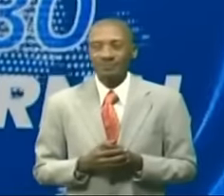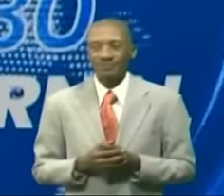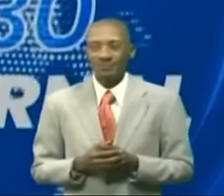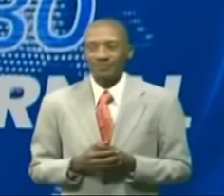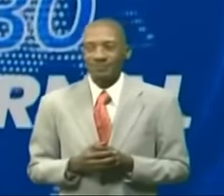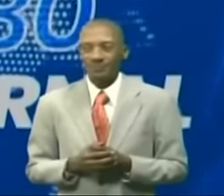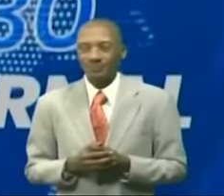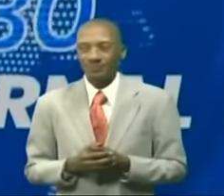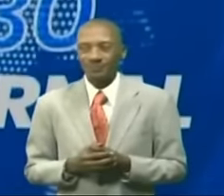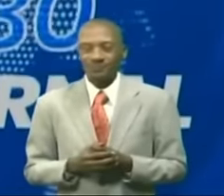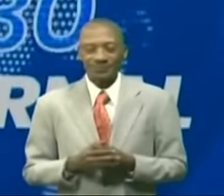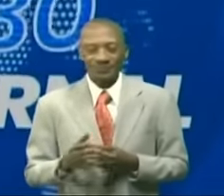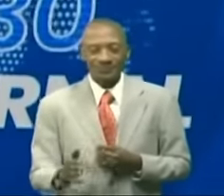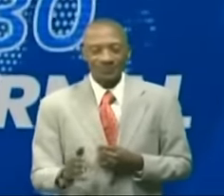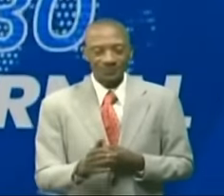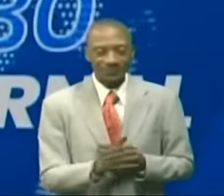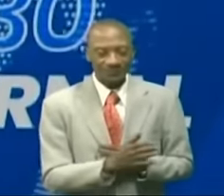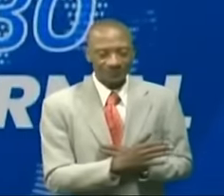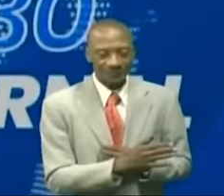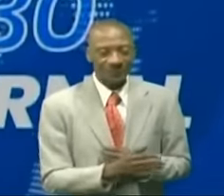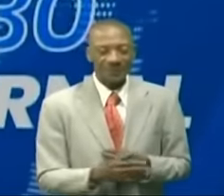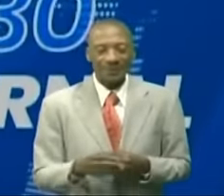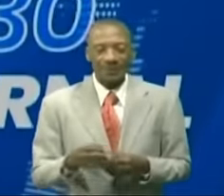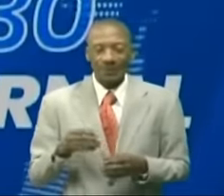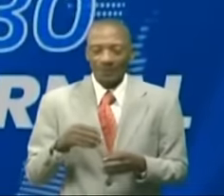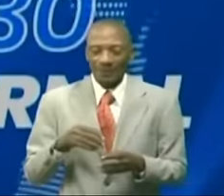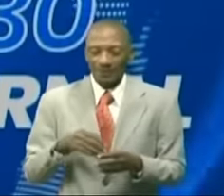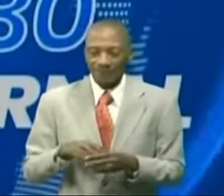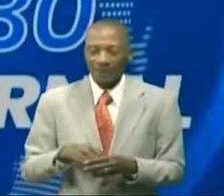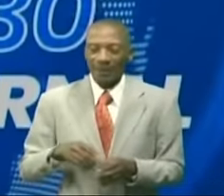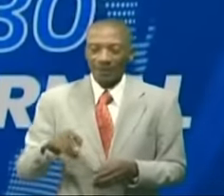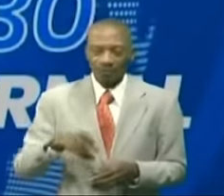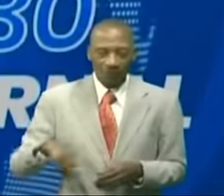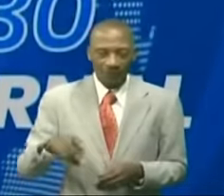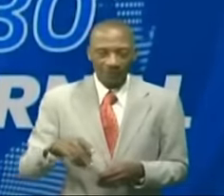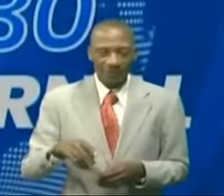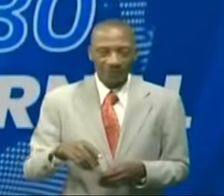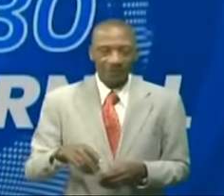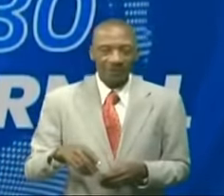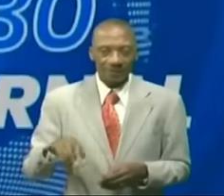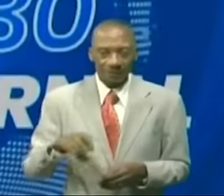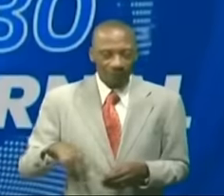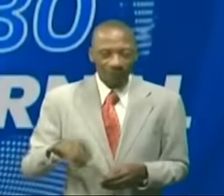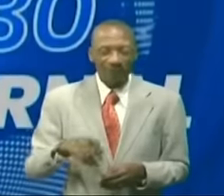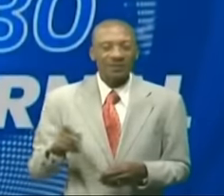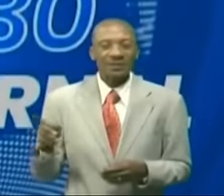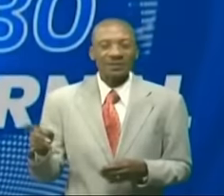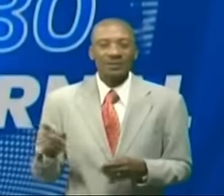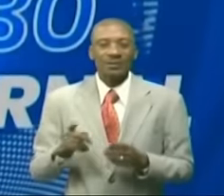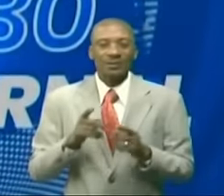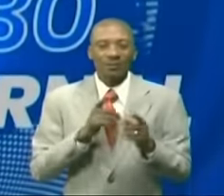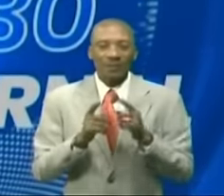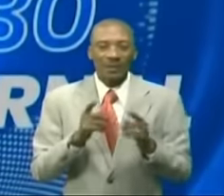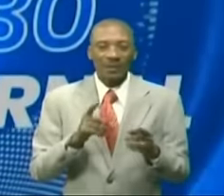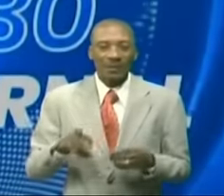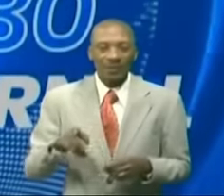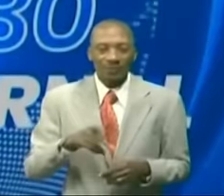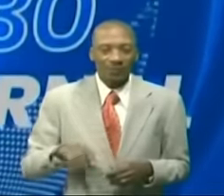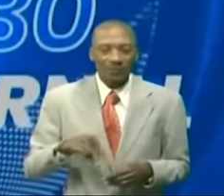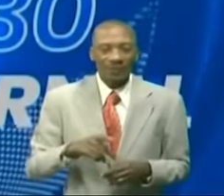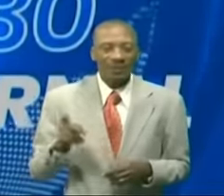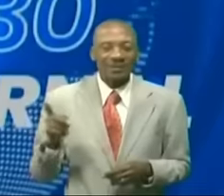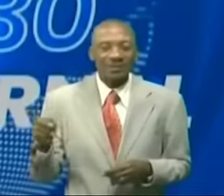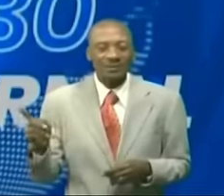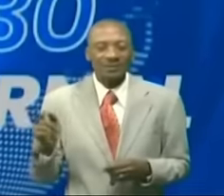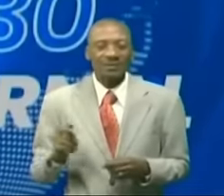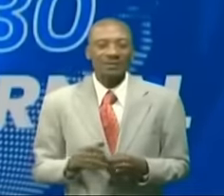Rendons-nous en province. De vivres et non-vivres ont été donnés aux orphelins de Don Bosco, Goma, dans le Nord Kivu. De dépôts inondés par